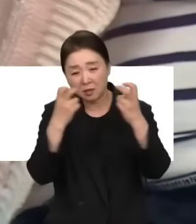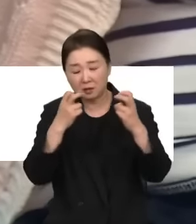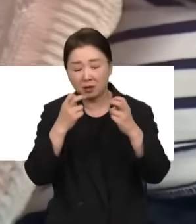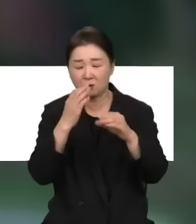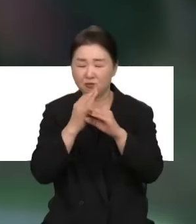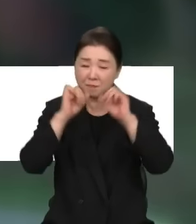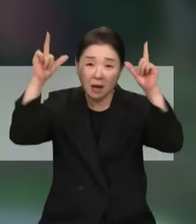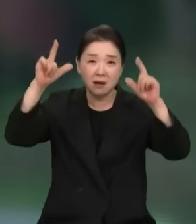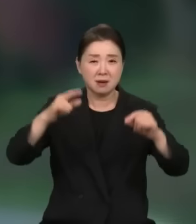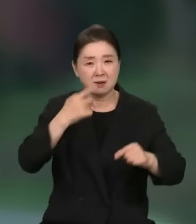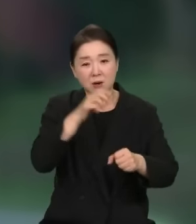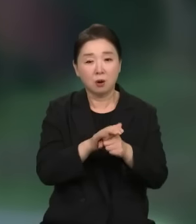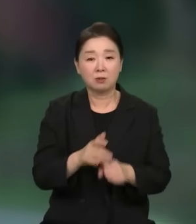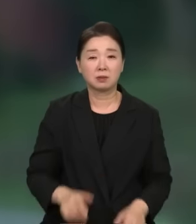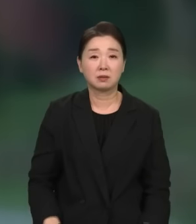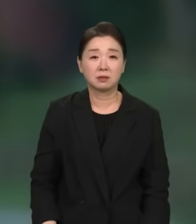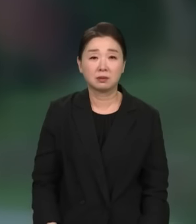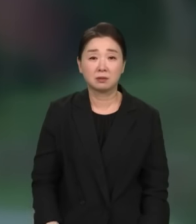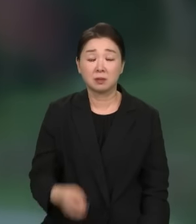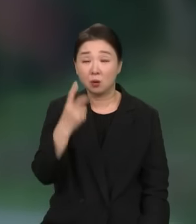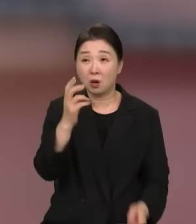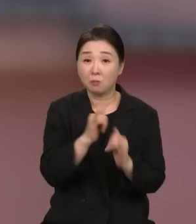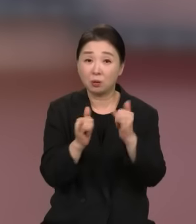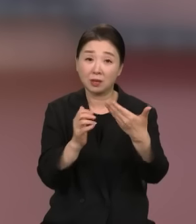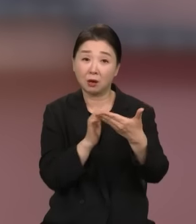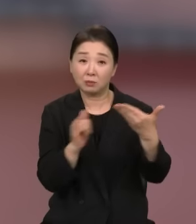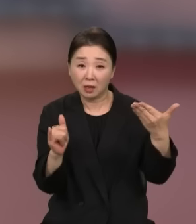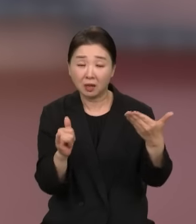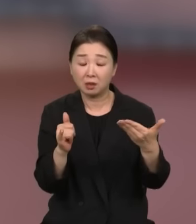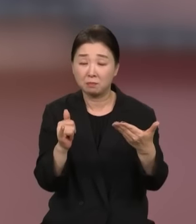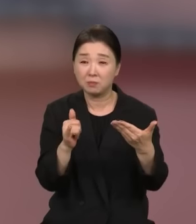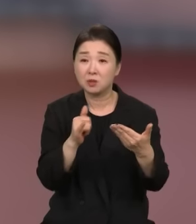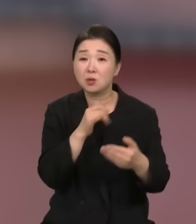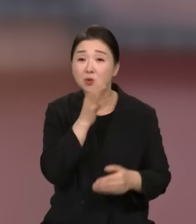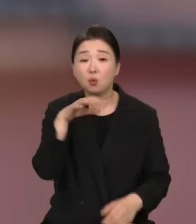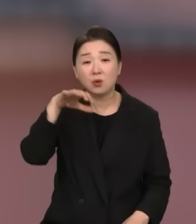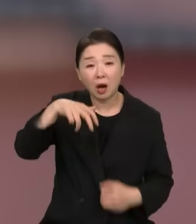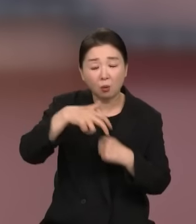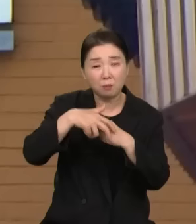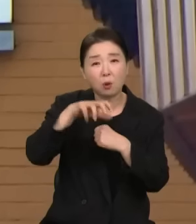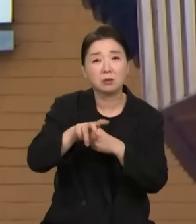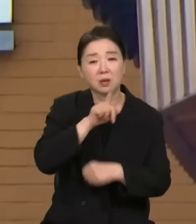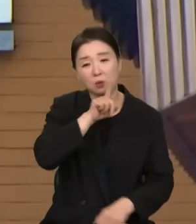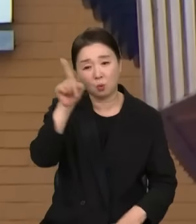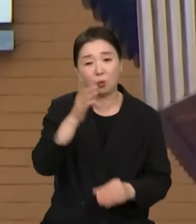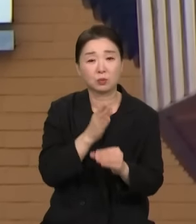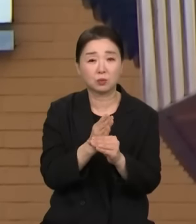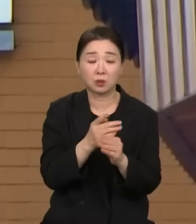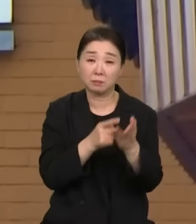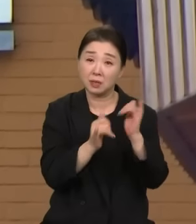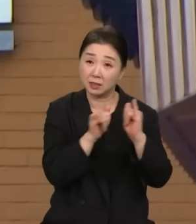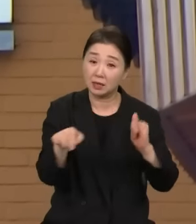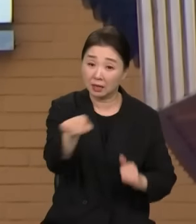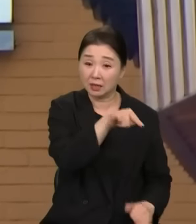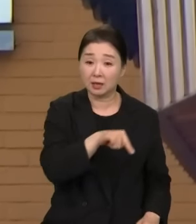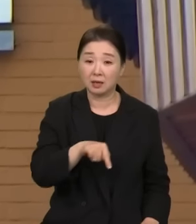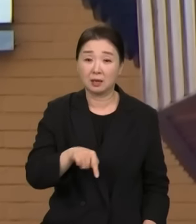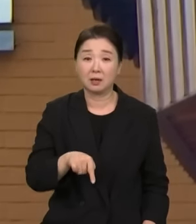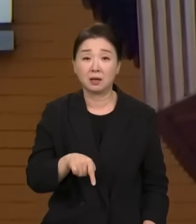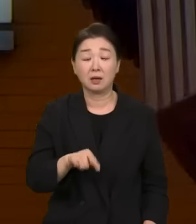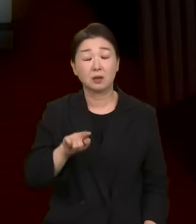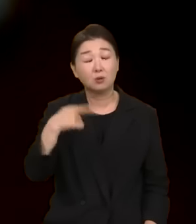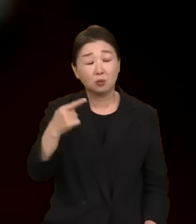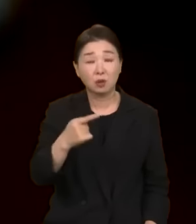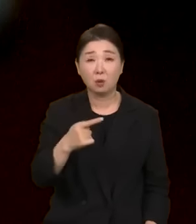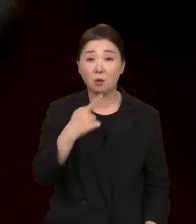일일 아들은 요양보호사 아 명과 요양원 원장 등을 고소했습니다 피해자인 이들 그뒤